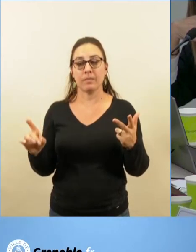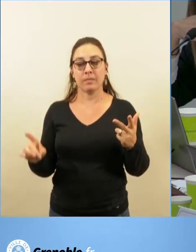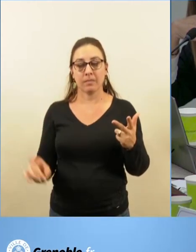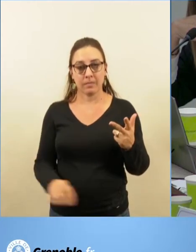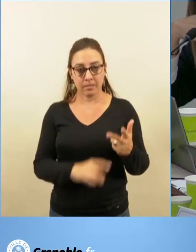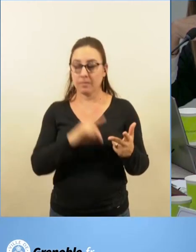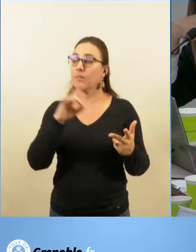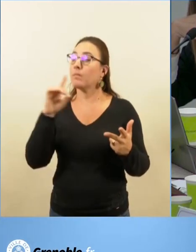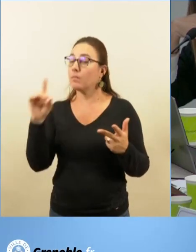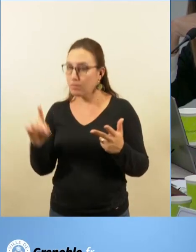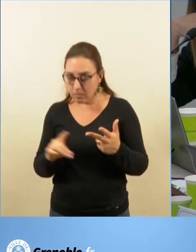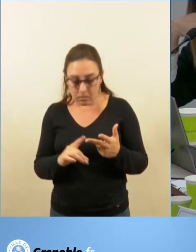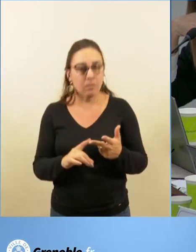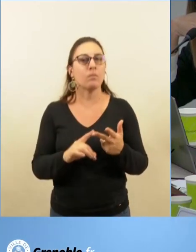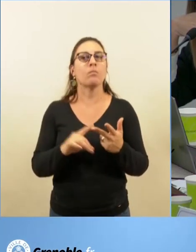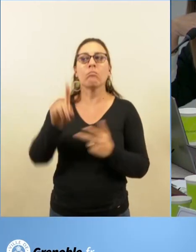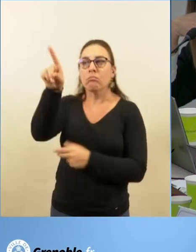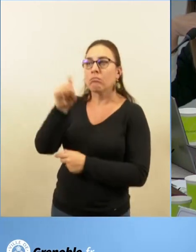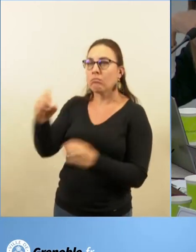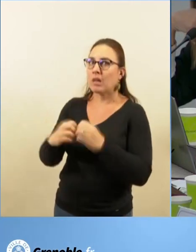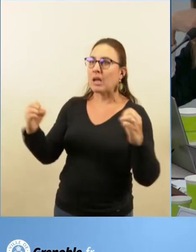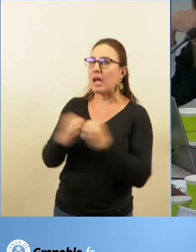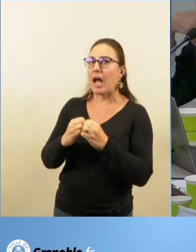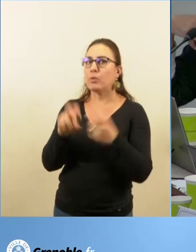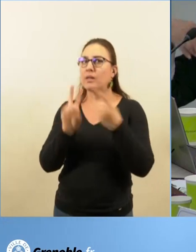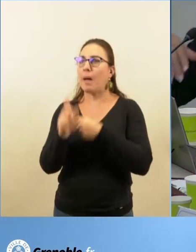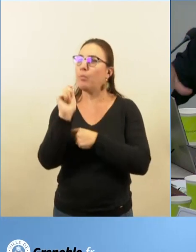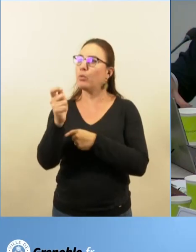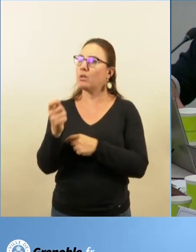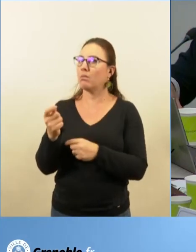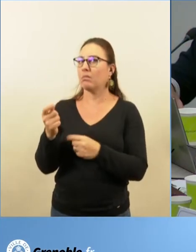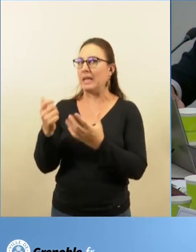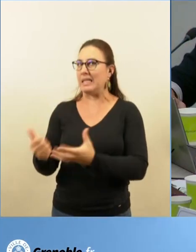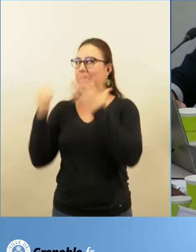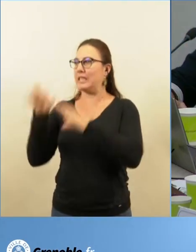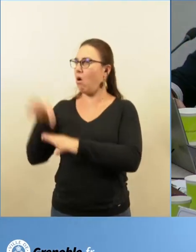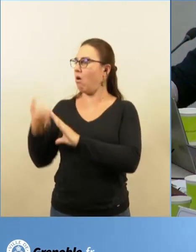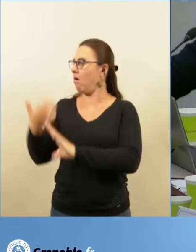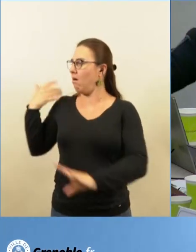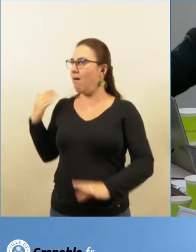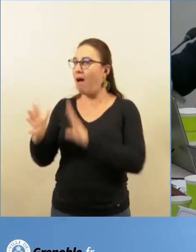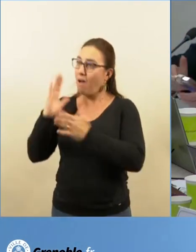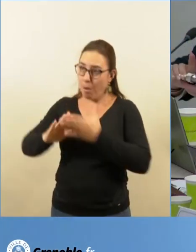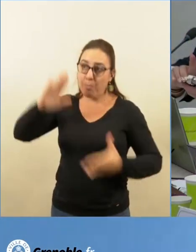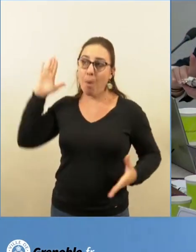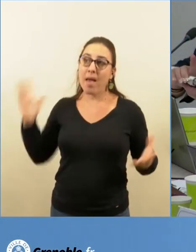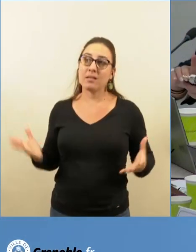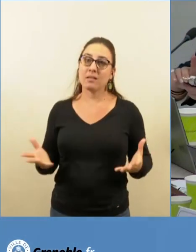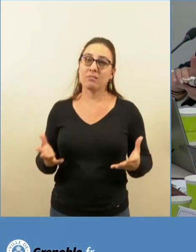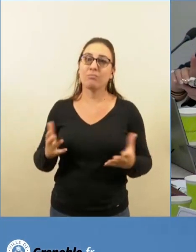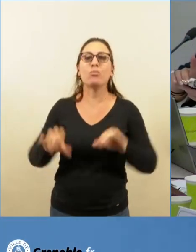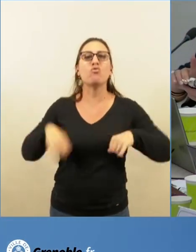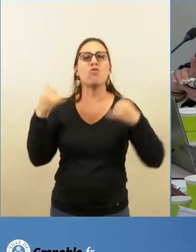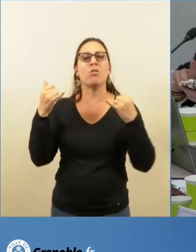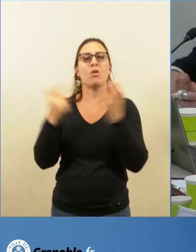troisièmement pourquoi n'avez-vous pas mis en place la gravité des transports en commun lors du précédent mandat alors que vous en aviez fait une promesse de campagne pour les jeunes en